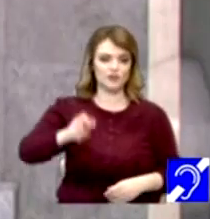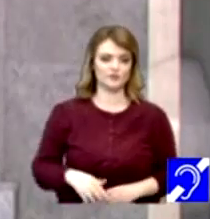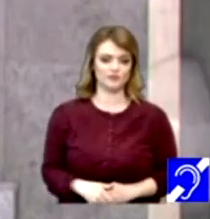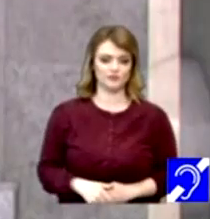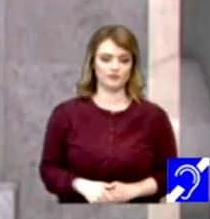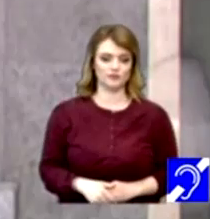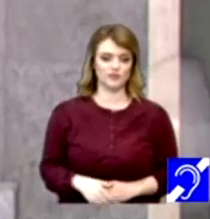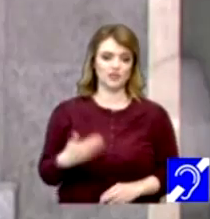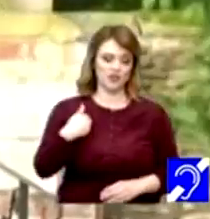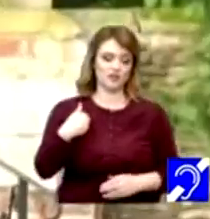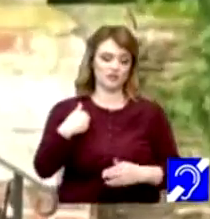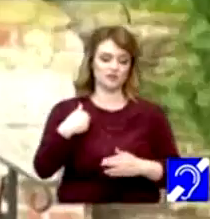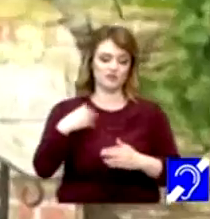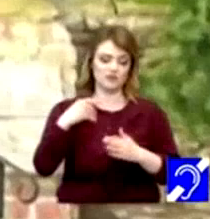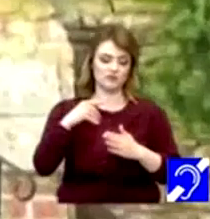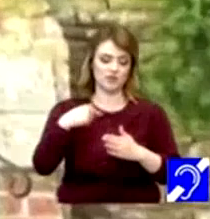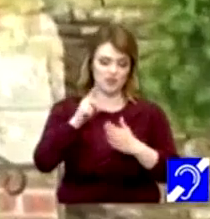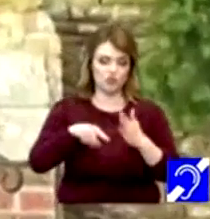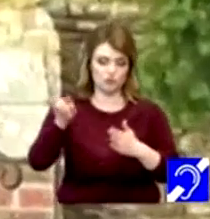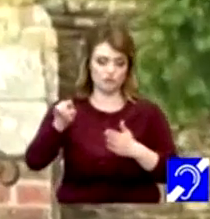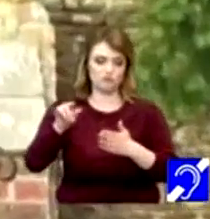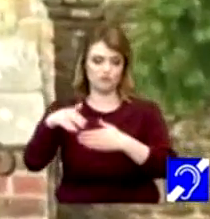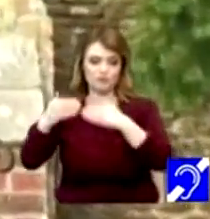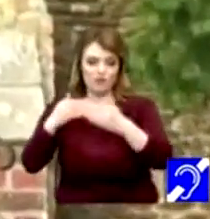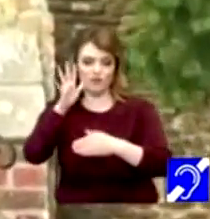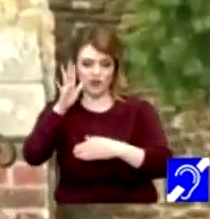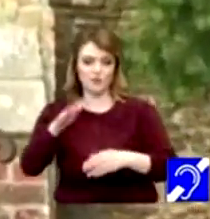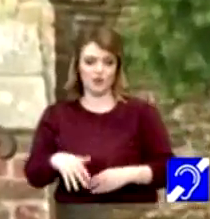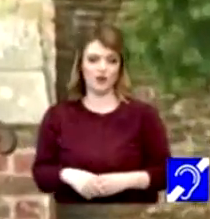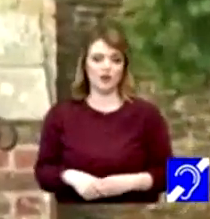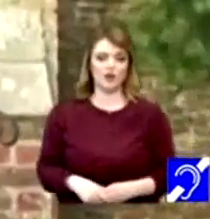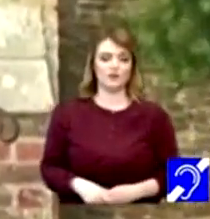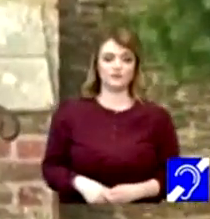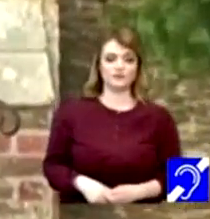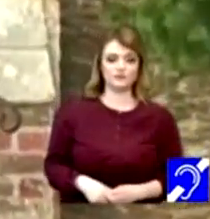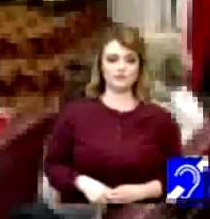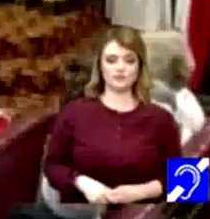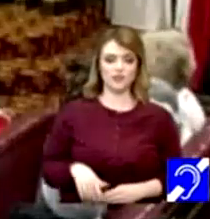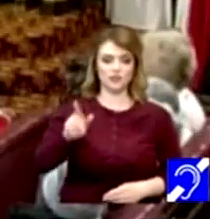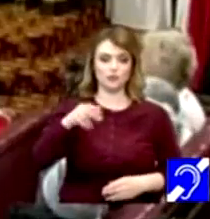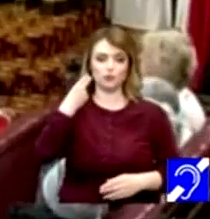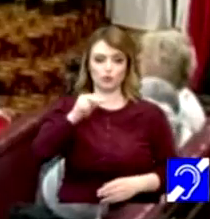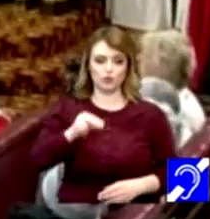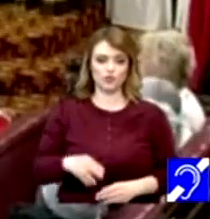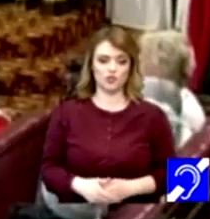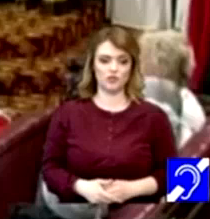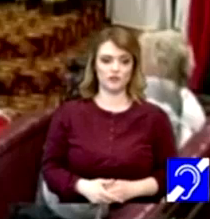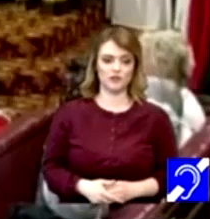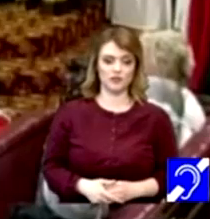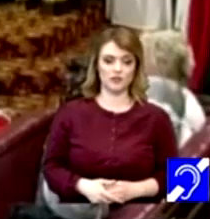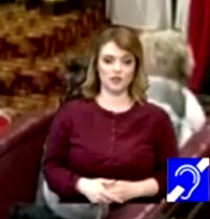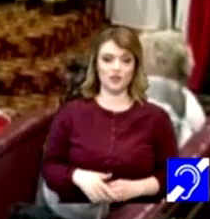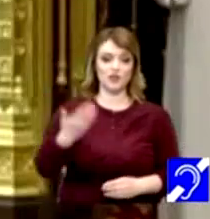I hope that, you know, he can move on from this now. Moartea ducelui de Edinburgh ar putea duce la o reapropiere între rebelul Harry și familia regală